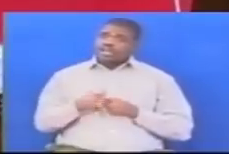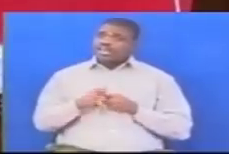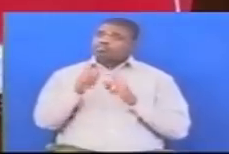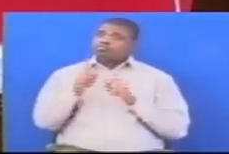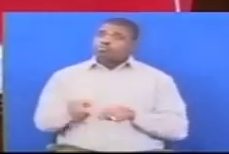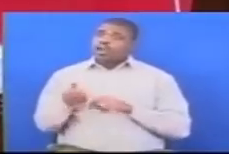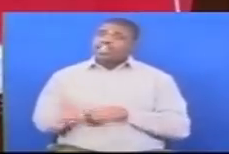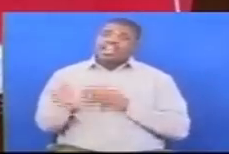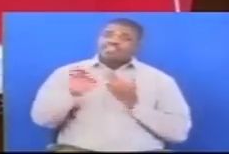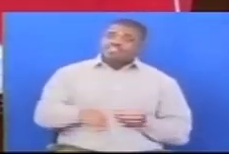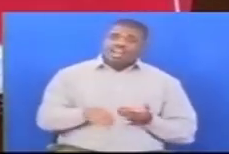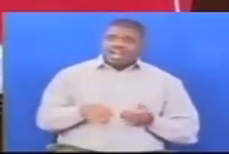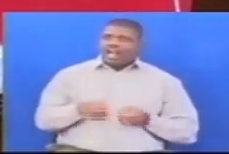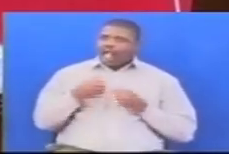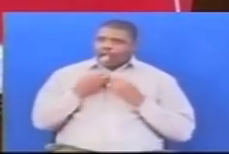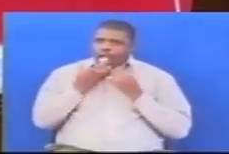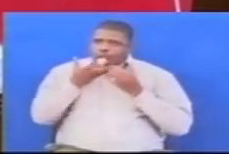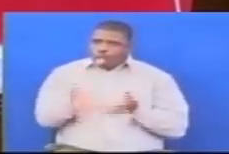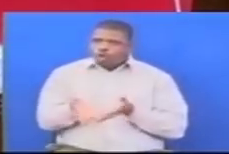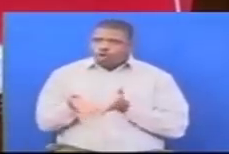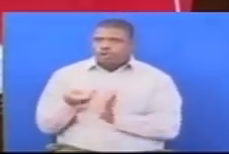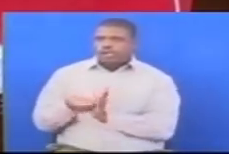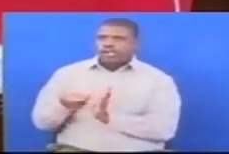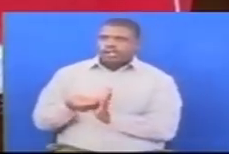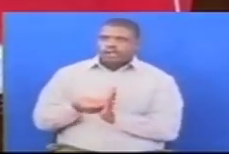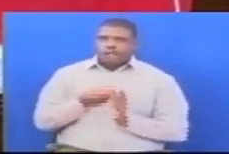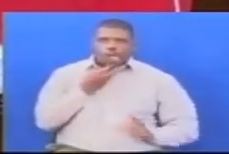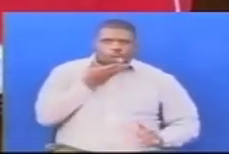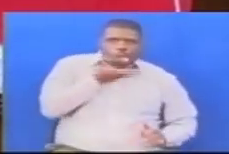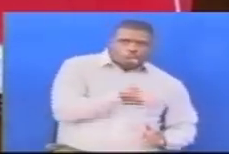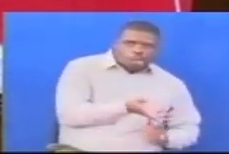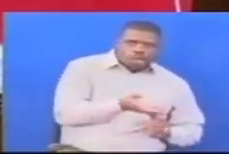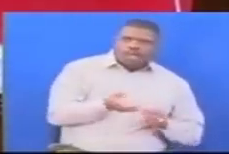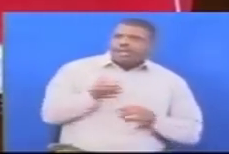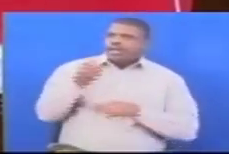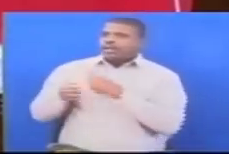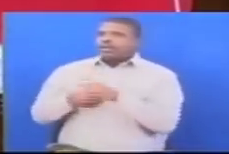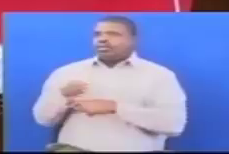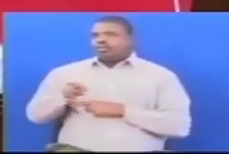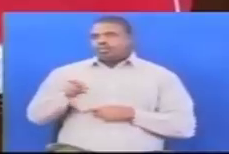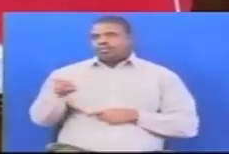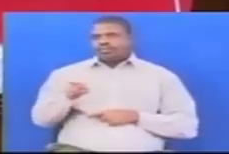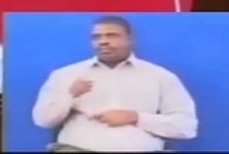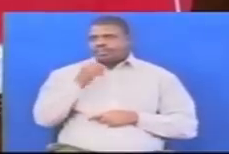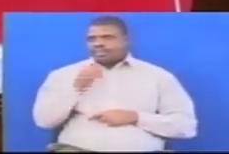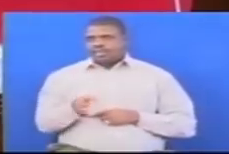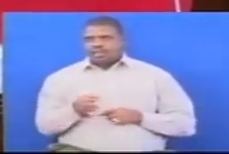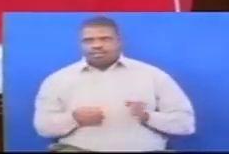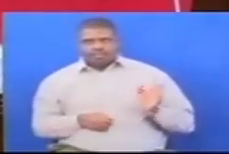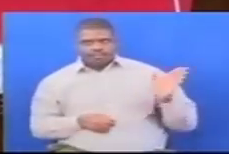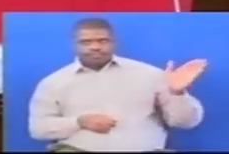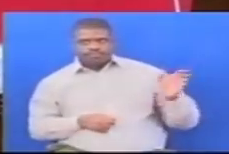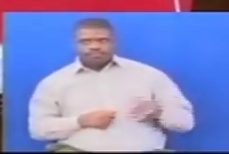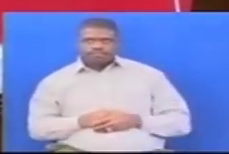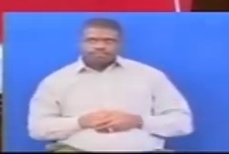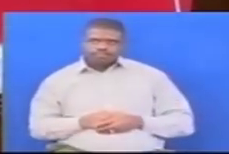hajafa, atapike zile hela akapanue bwawa la mfili. Mheshimiwa, taarifa mwenyekiti. Nipe